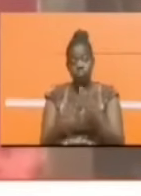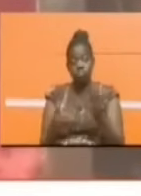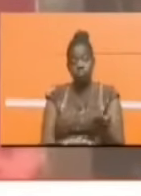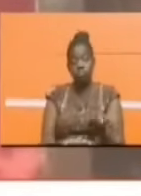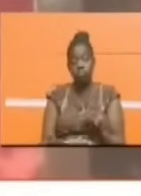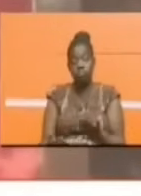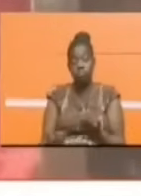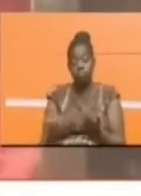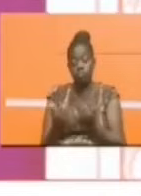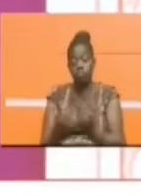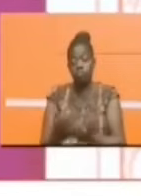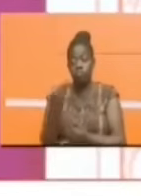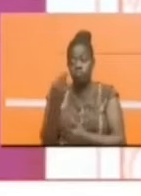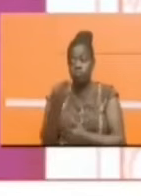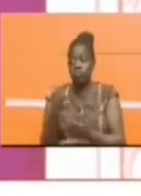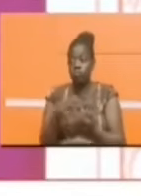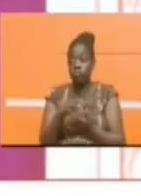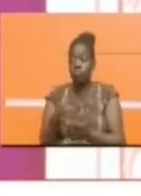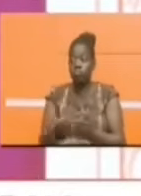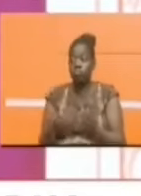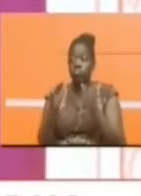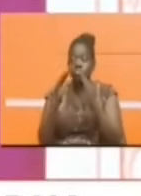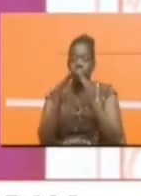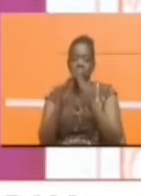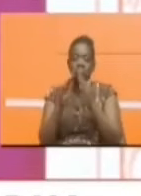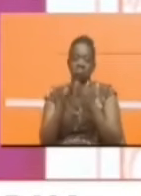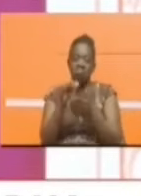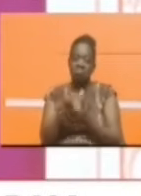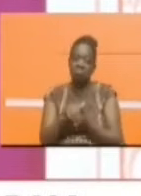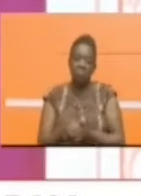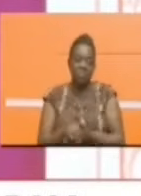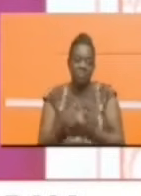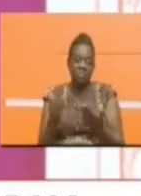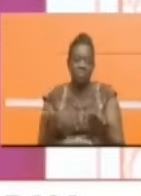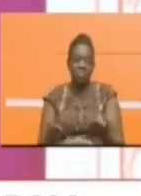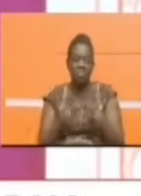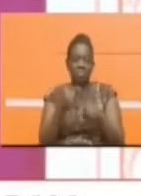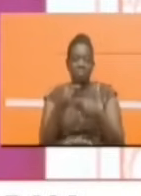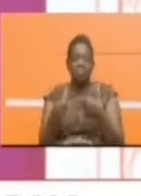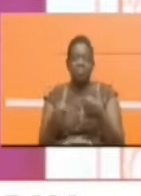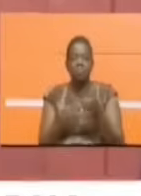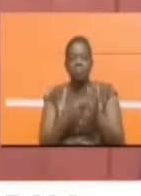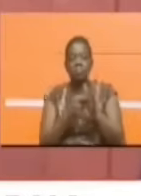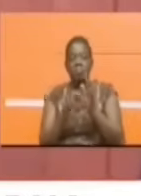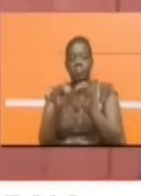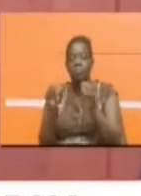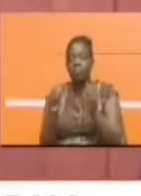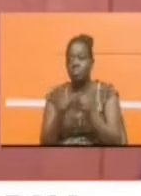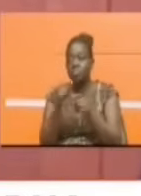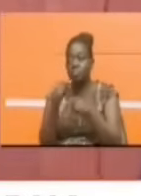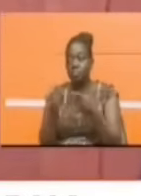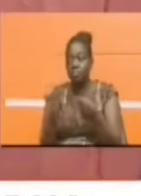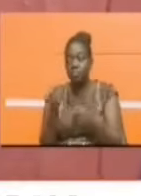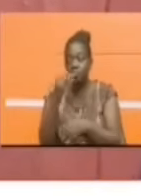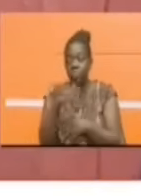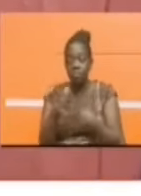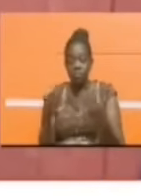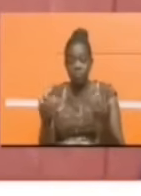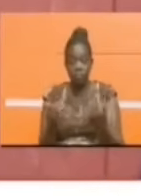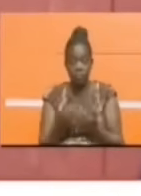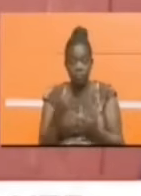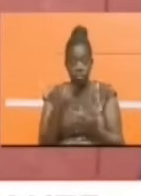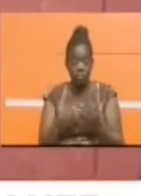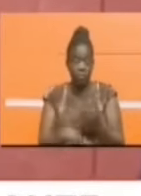abasatu abakanira ennyumba ya baabwe omugenzi Johnson Gwenjongo nga wetuze tukulaga gatali konfufu zongedde okulanda kino kyavudde ku namwandu gwe bayise